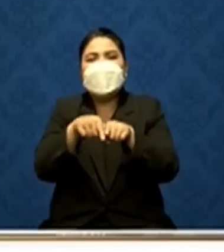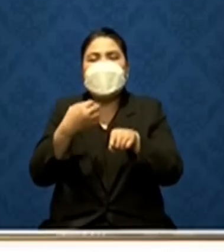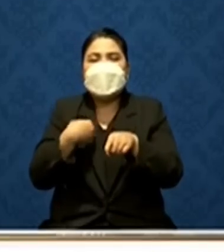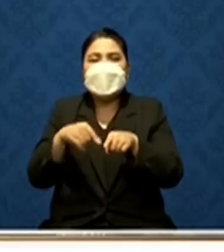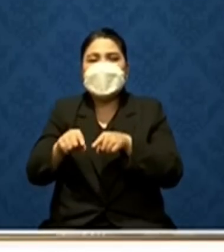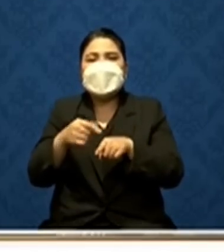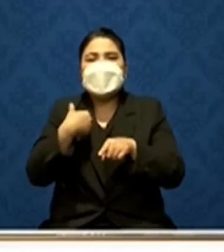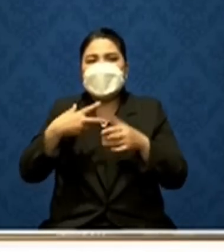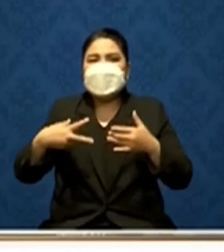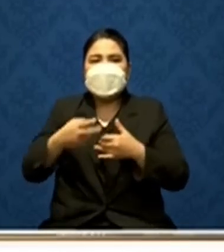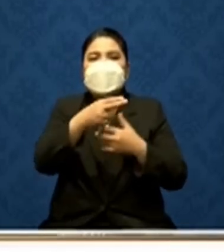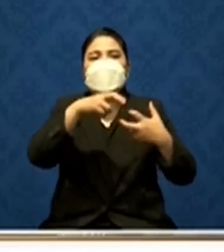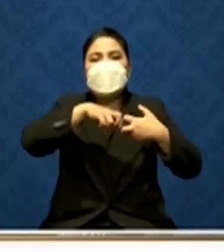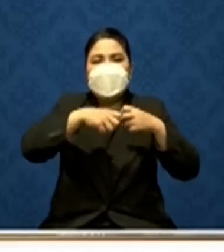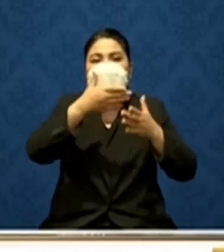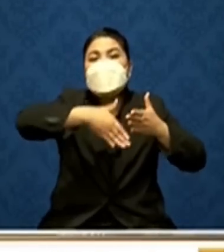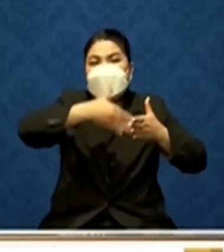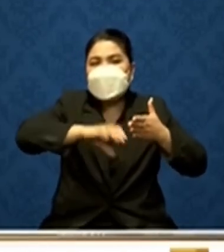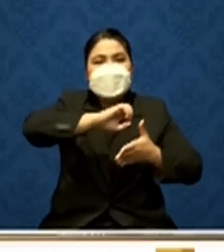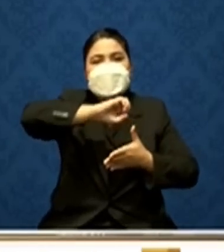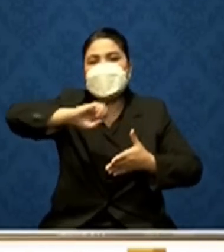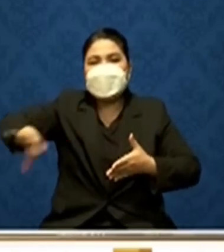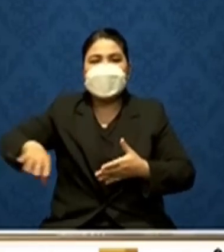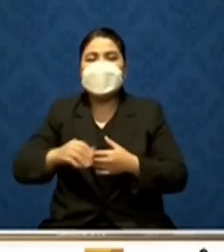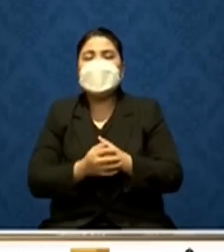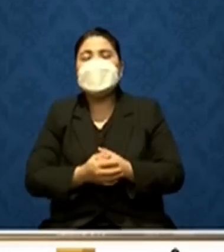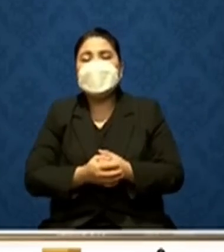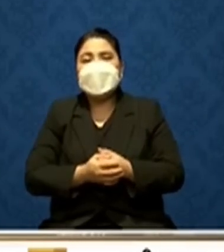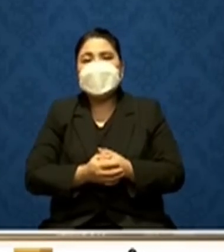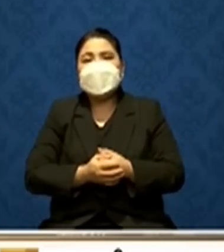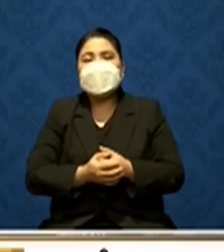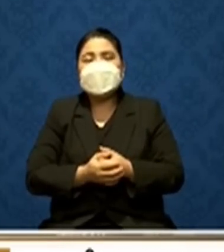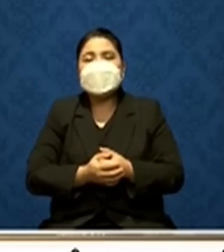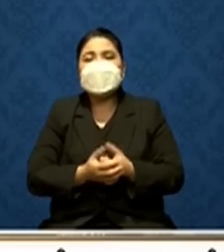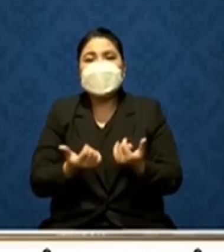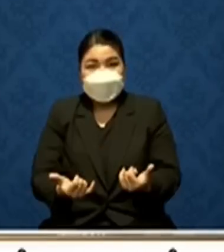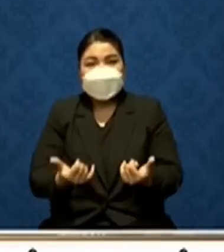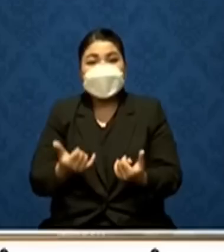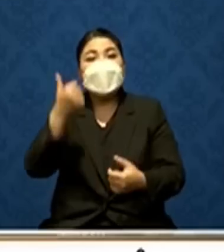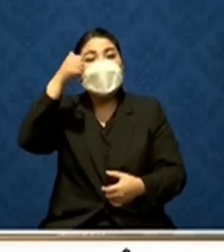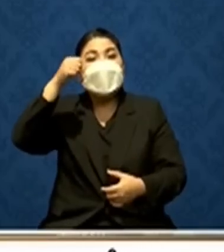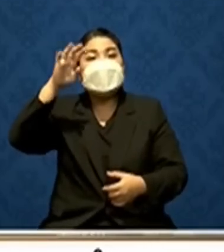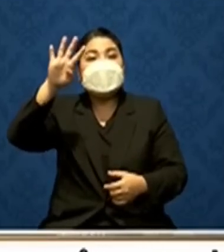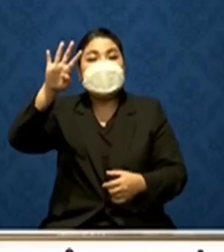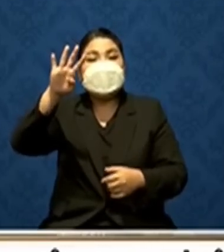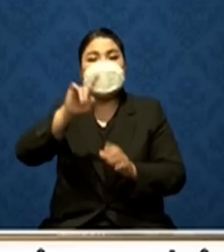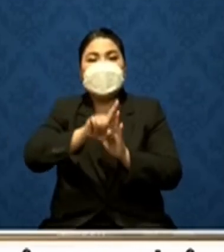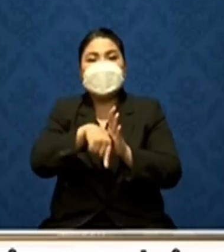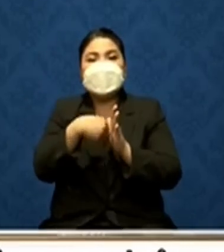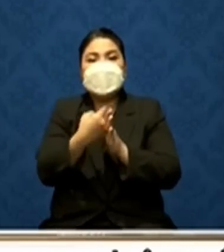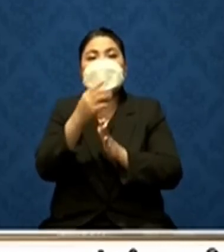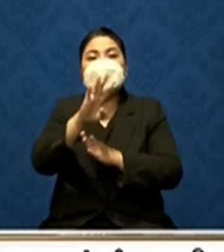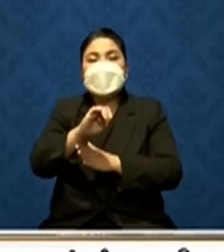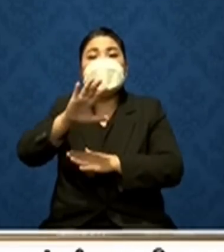ประชาชนออกไปพี่กำลังกลับในสี่วันสี่สิบห้าชั่วโมงที่